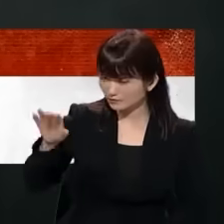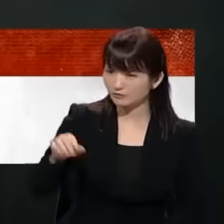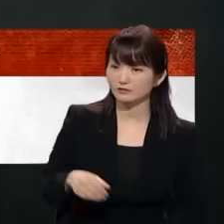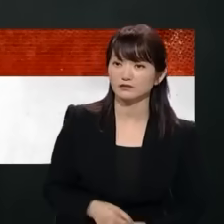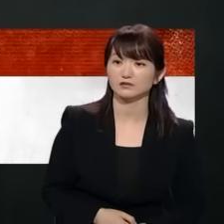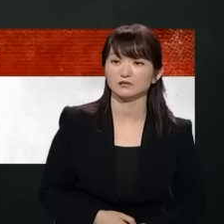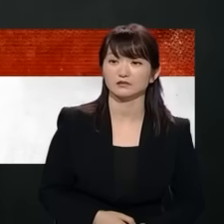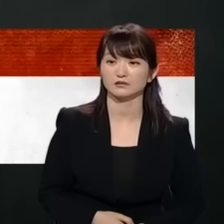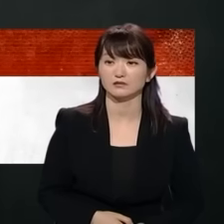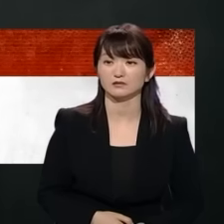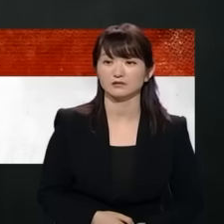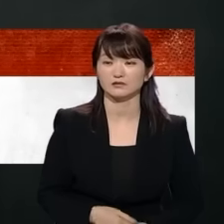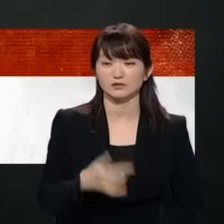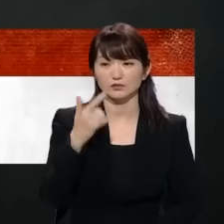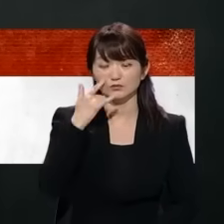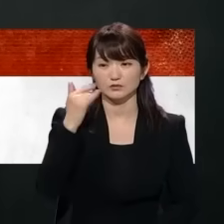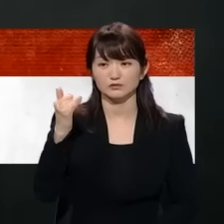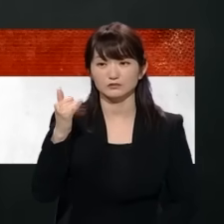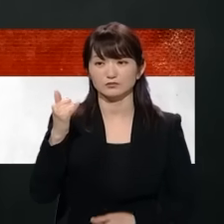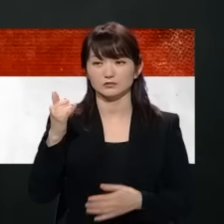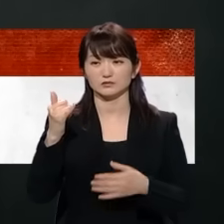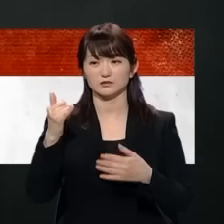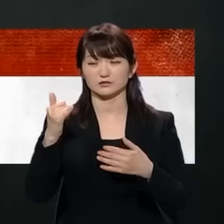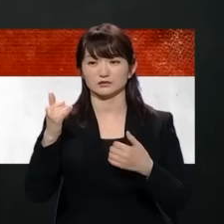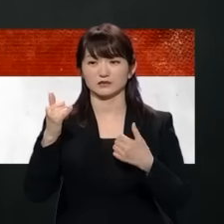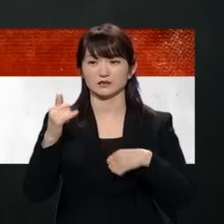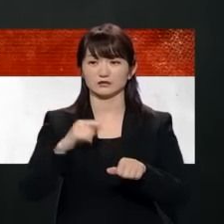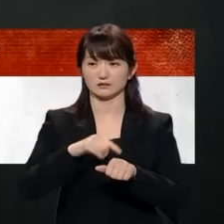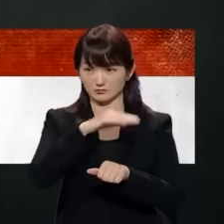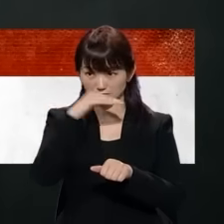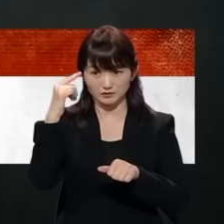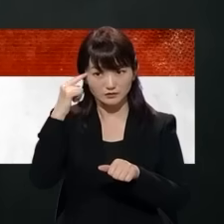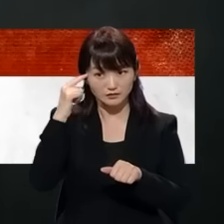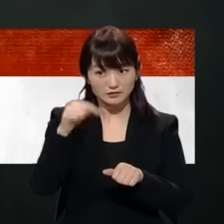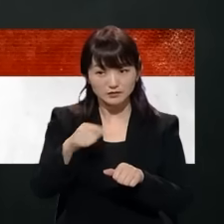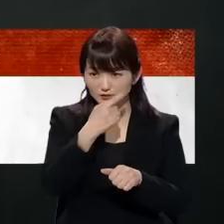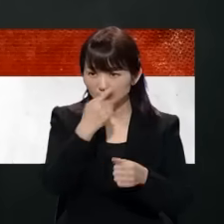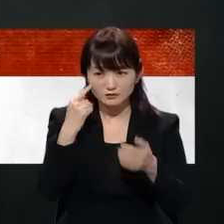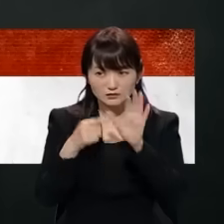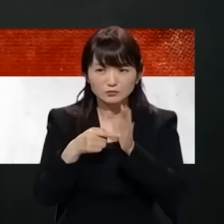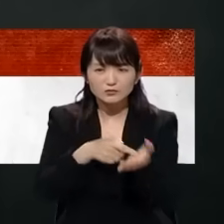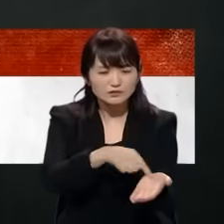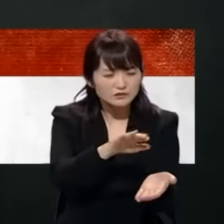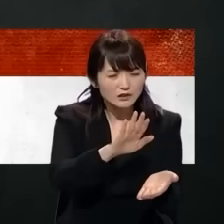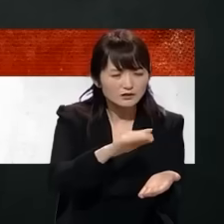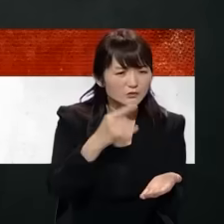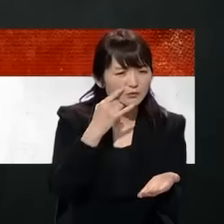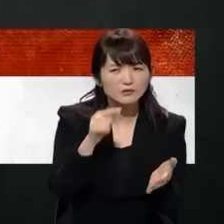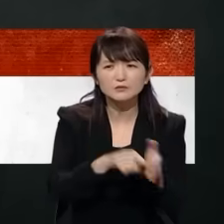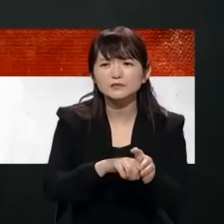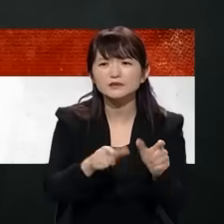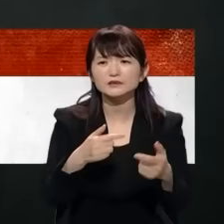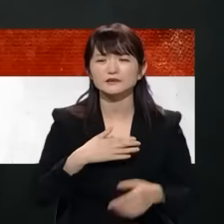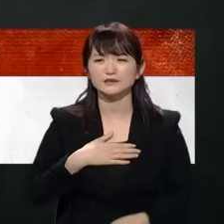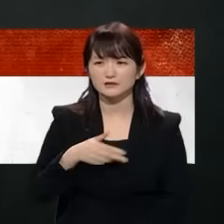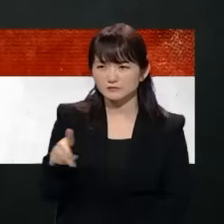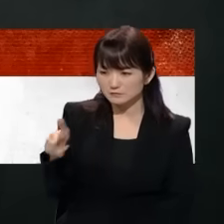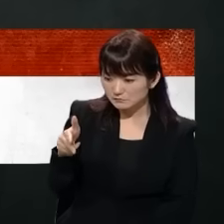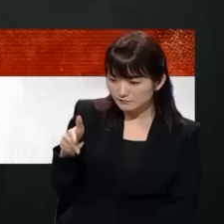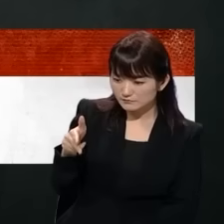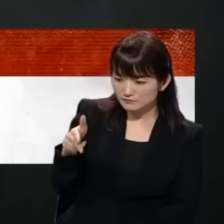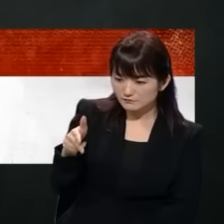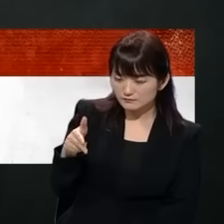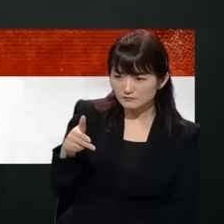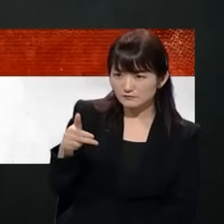얘가 진짜 바르다고만 생각하고 이거를 증거를 보여주지 않는 한 믿지 않는 거예요 어머니가. 근데 제가 찍는다고 하니까 이제 얘가